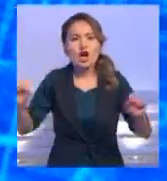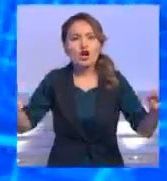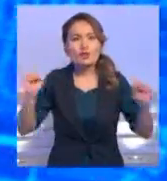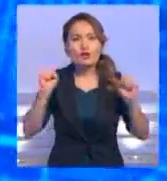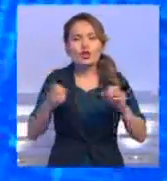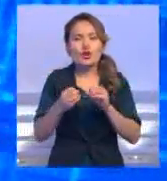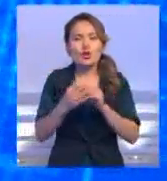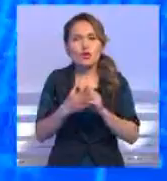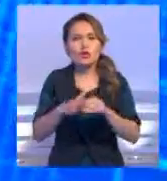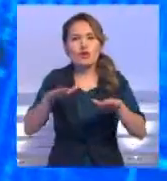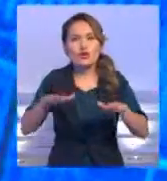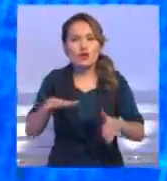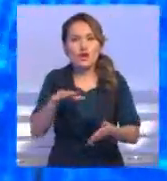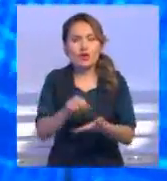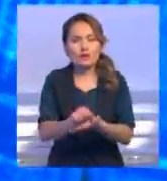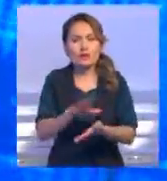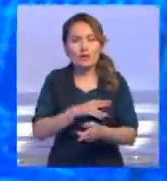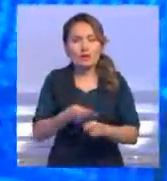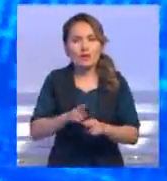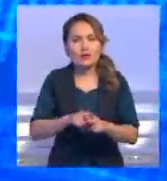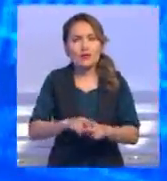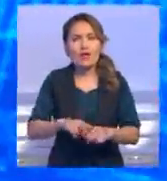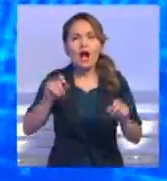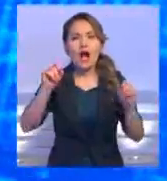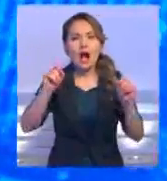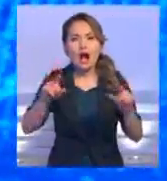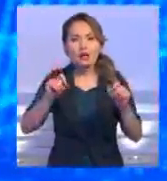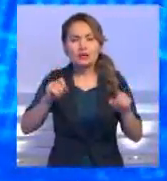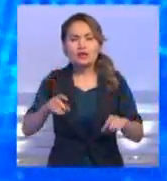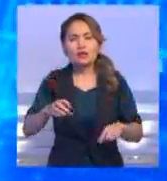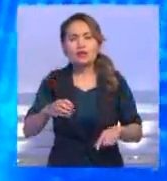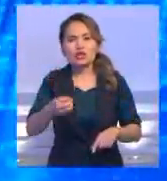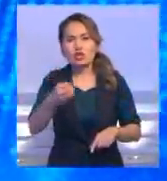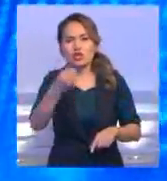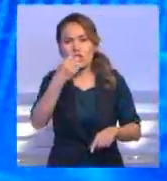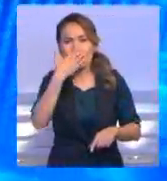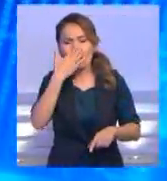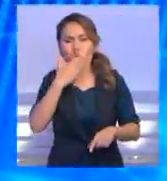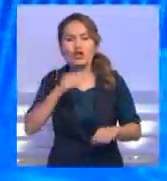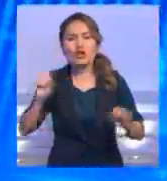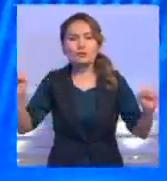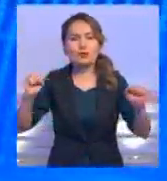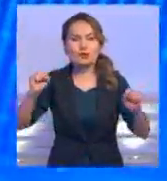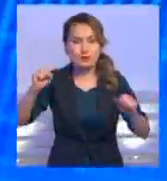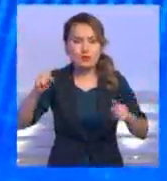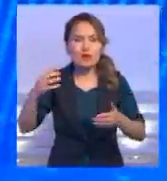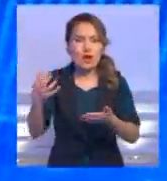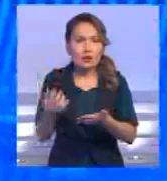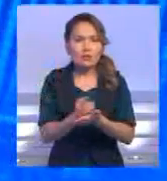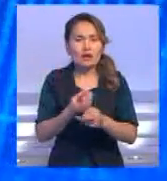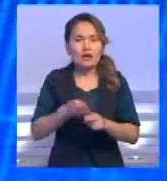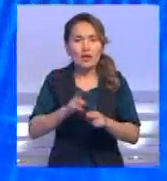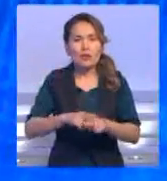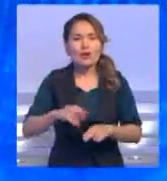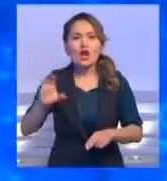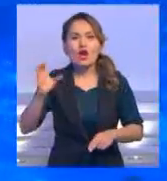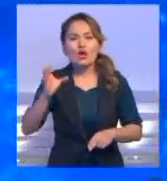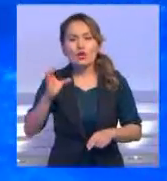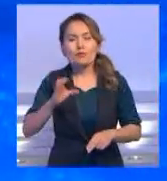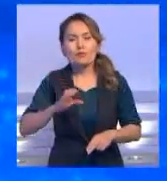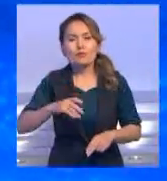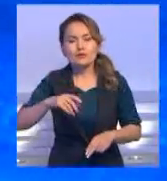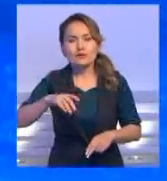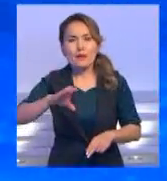спортшы 15-ші орыннан көрінді. Ал алтынды Жапония спортшысы Йошихиро Нитта жеңіп алды. Күміс медаль украиналық спортшы